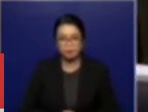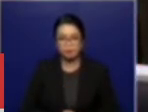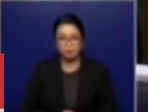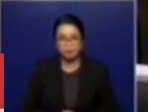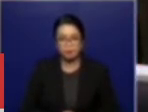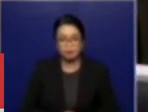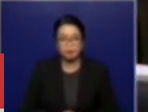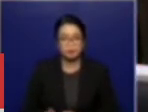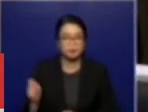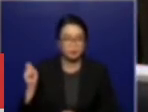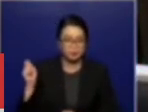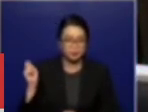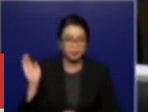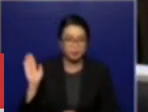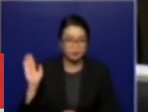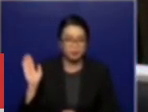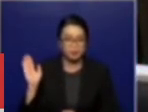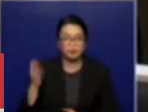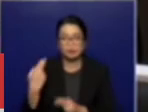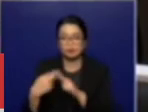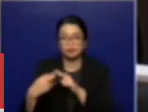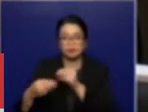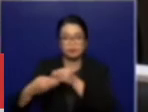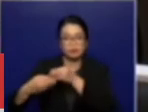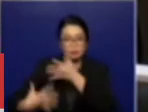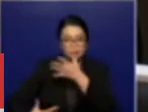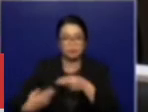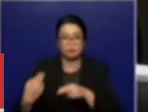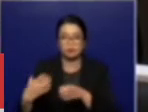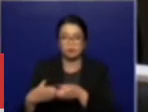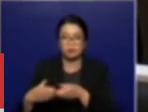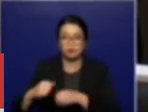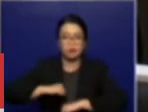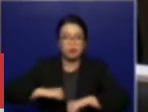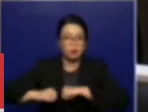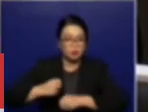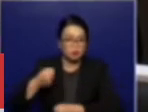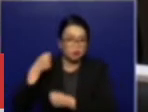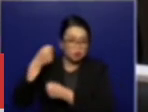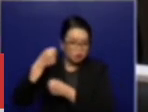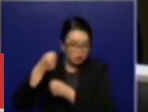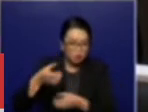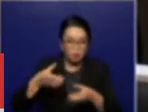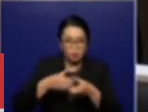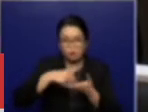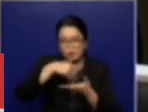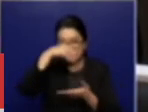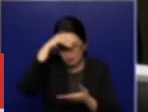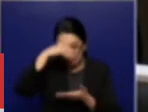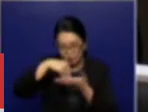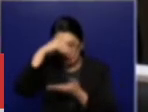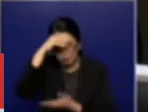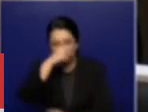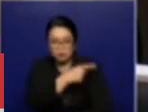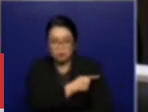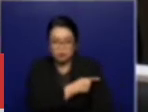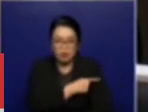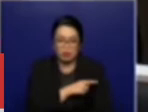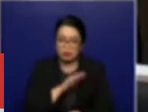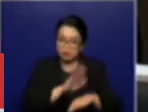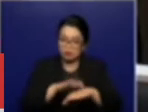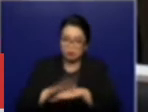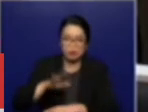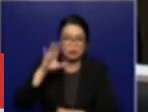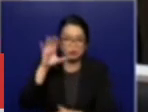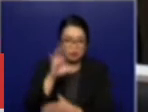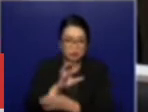อันนี้คือรายชื่อเยาวชนนักเคลื่อนไหวและนักศึกษาเนี่ยนะครับที่ถูกหมายเรียกหมายจับทั่ว